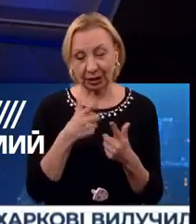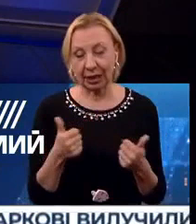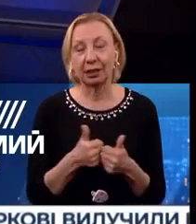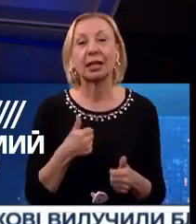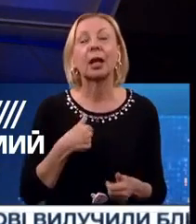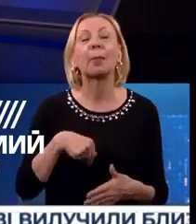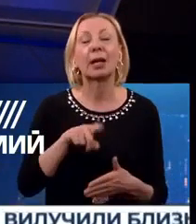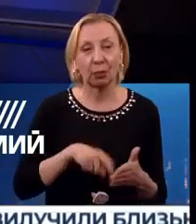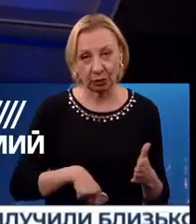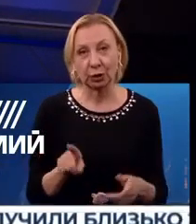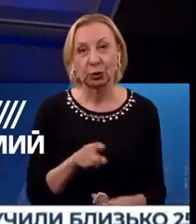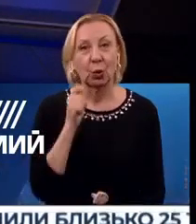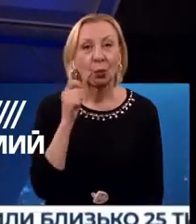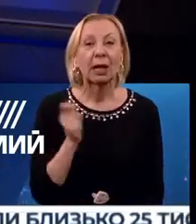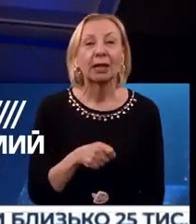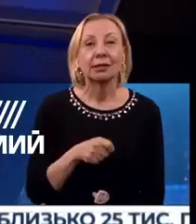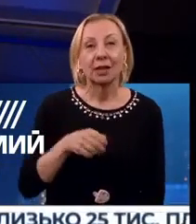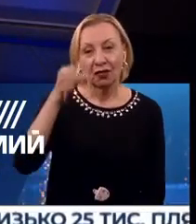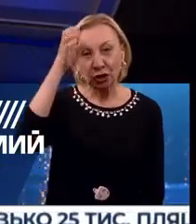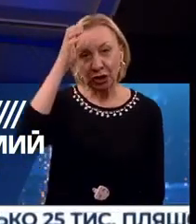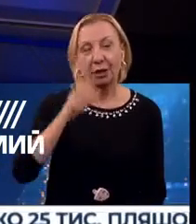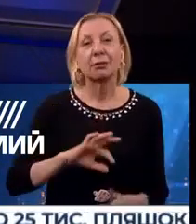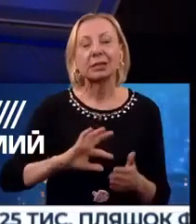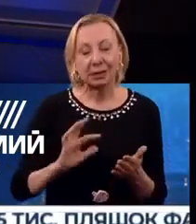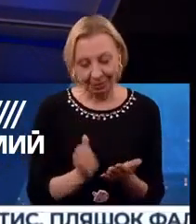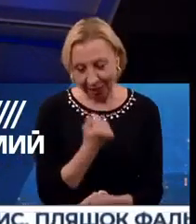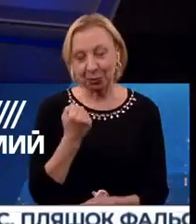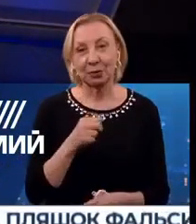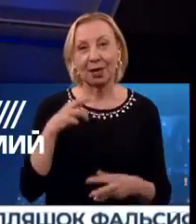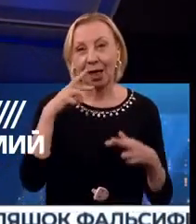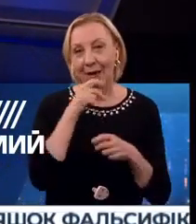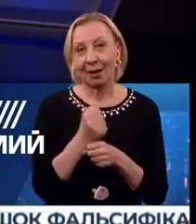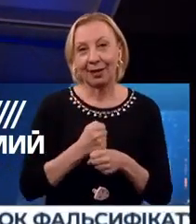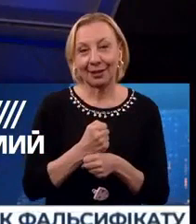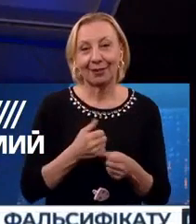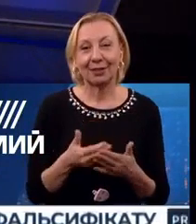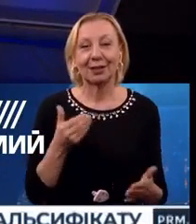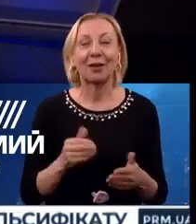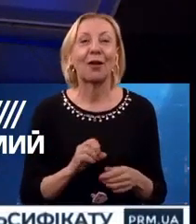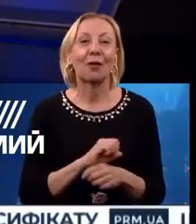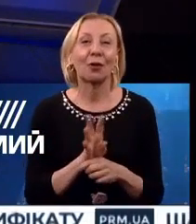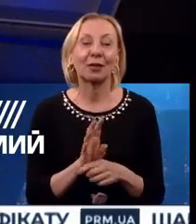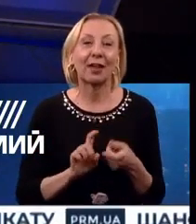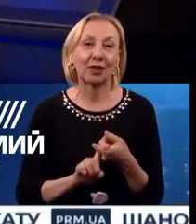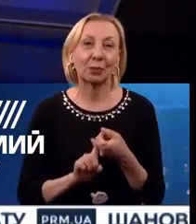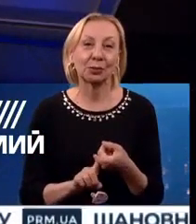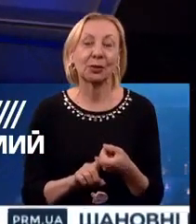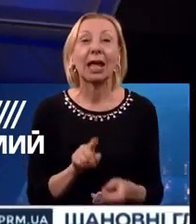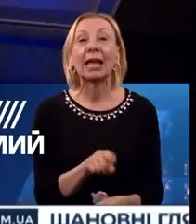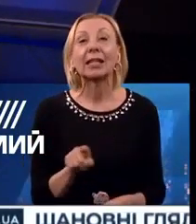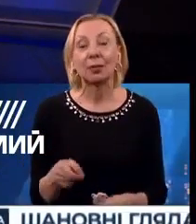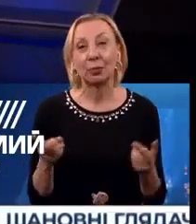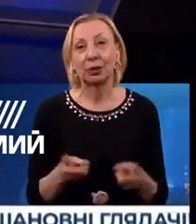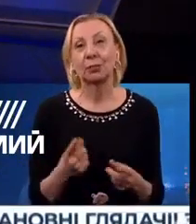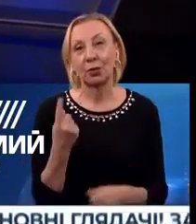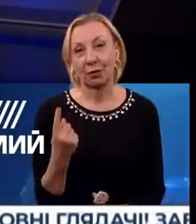вчені знайдуть і ліки від коронавірусу, і все необхідне для того, щоб... Їм потрібно одне – увага